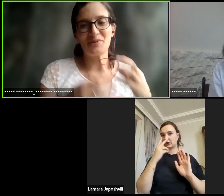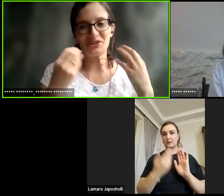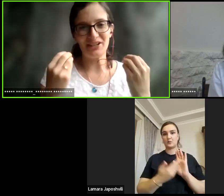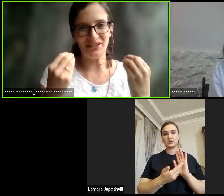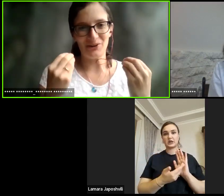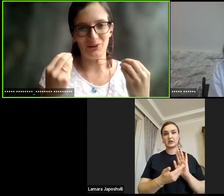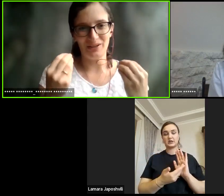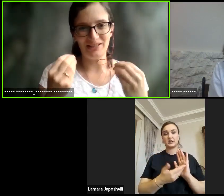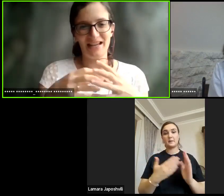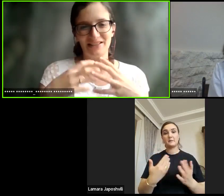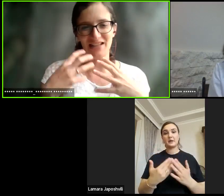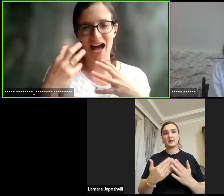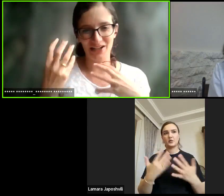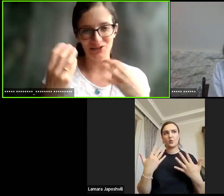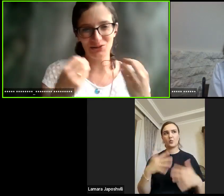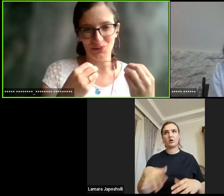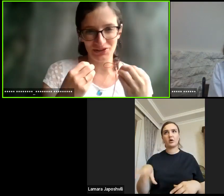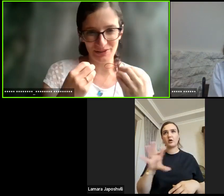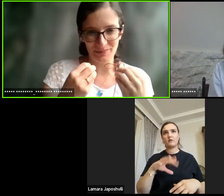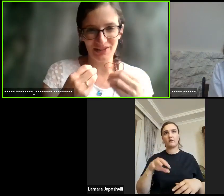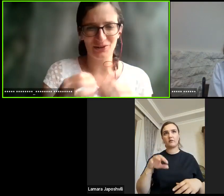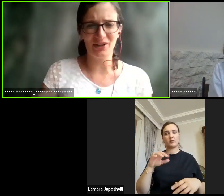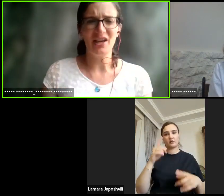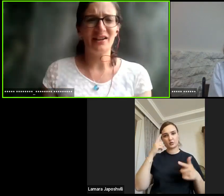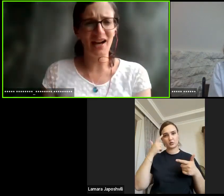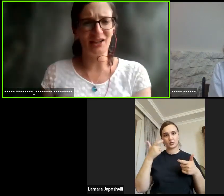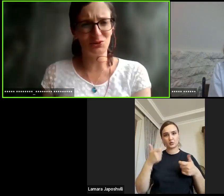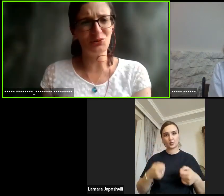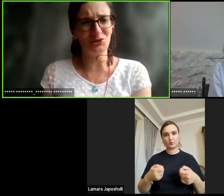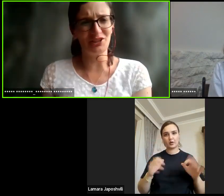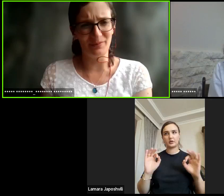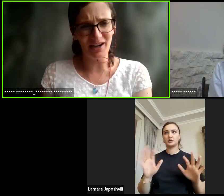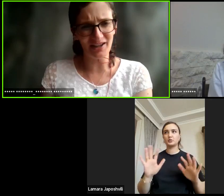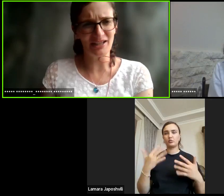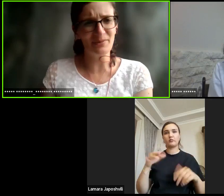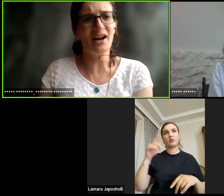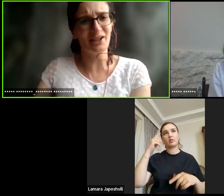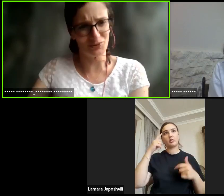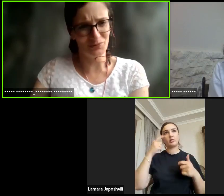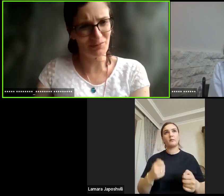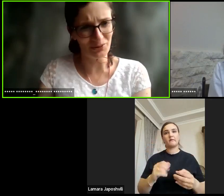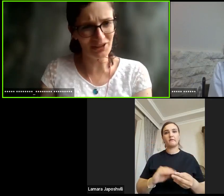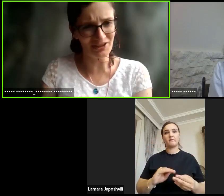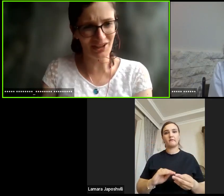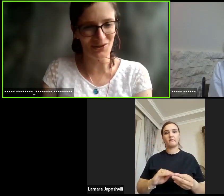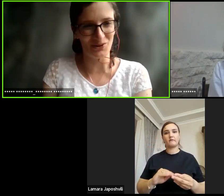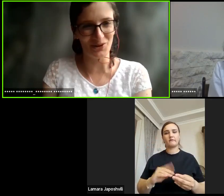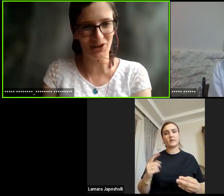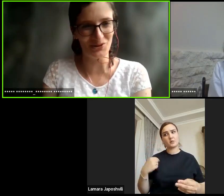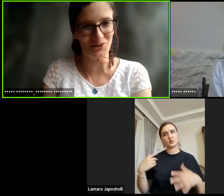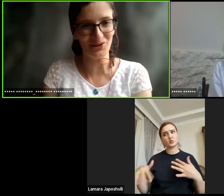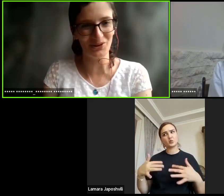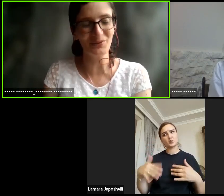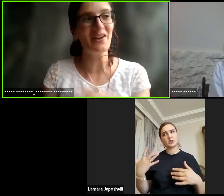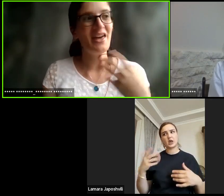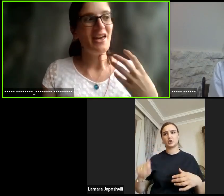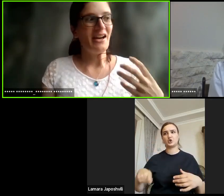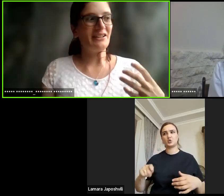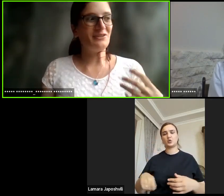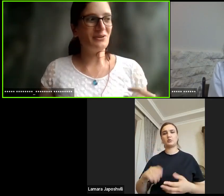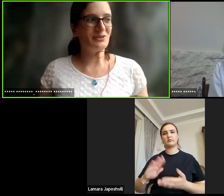იმდენად გამჯდარია ხოლმე ეს არასწორი რწმენა, რომ რახან სუსტია მხარე, იმ მხარეს უნდა მქონდეს ხელჯოხი,